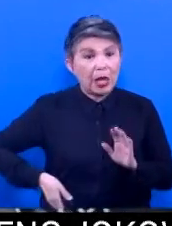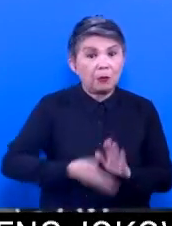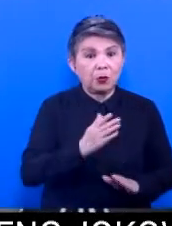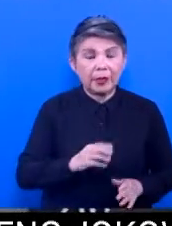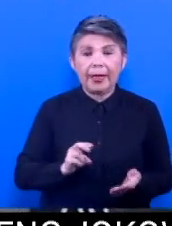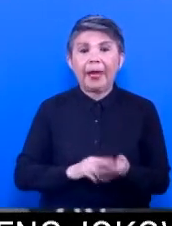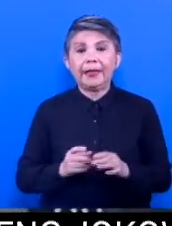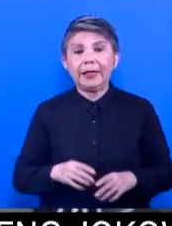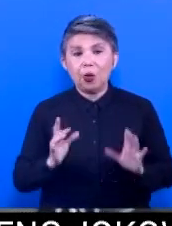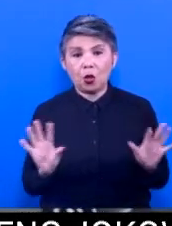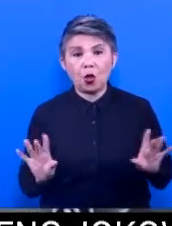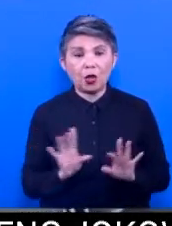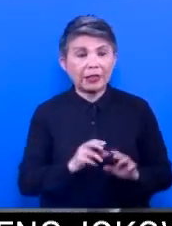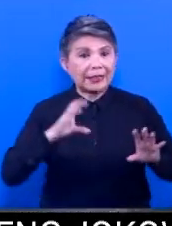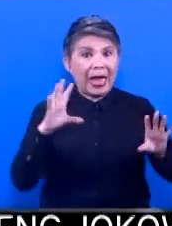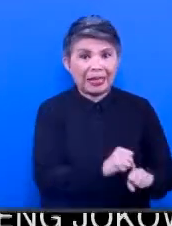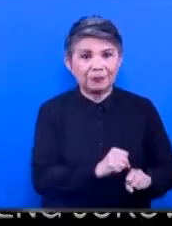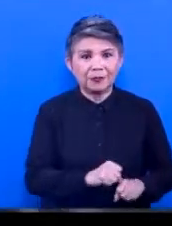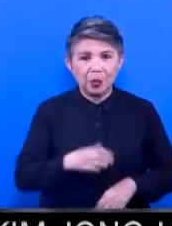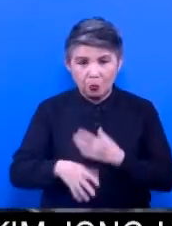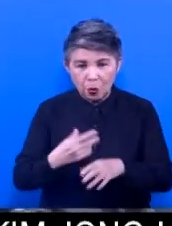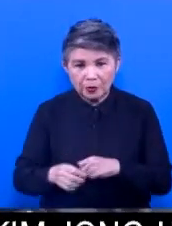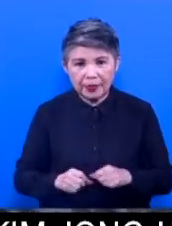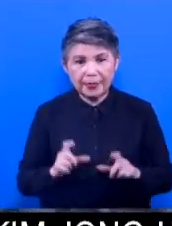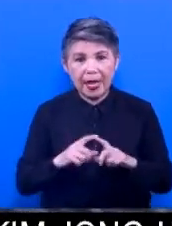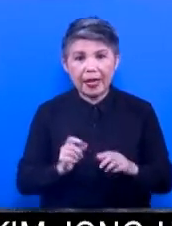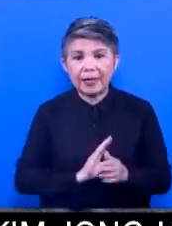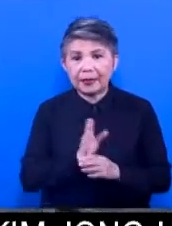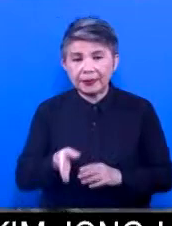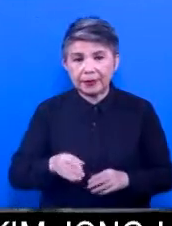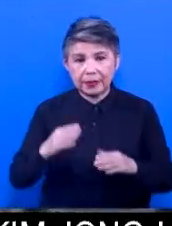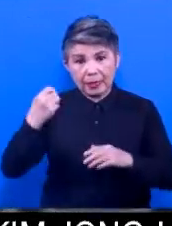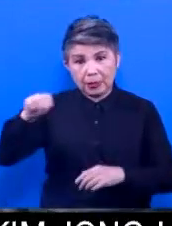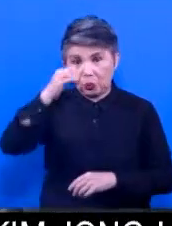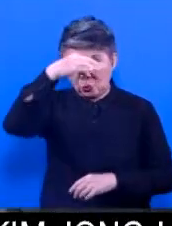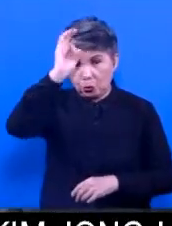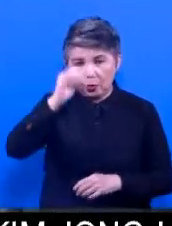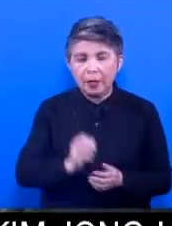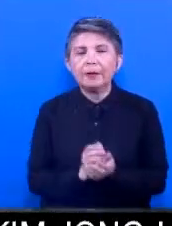sedangkan MI tertangkap warga. Dalam prosesnya, AA kemudian datang ke Mapolsek Lasemi